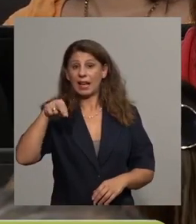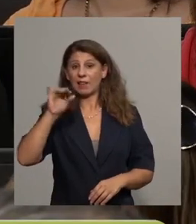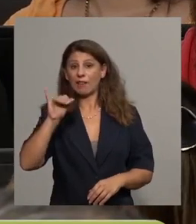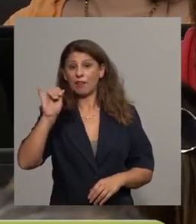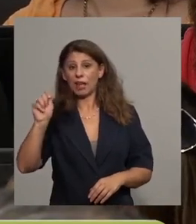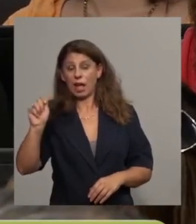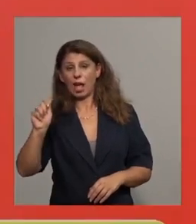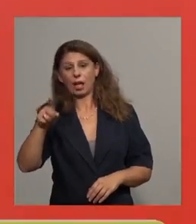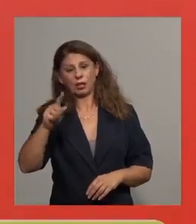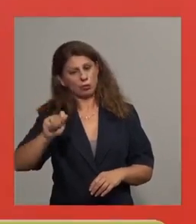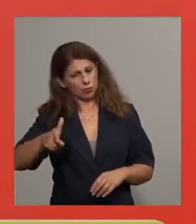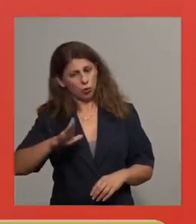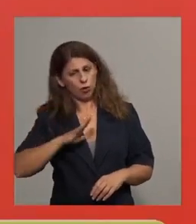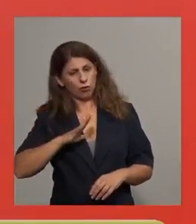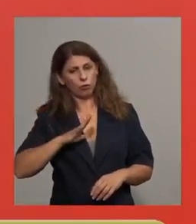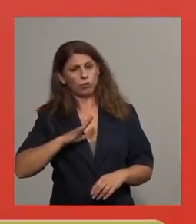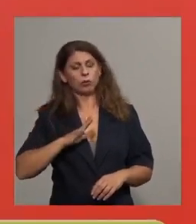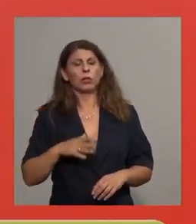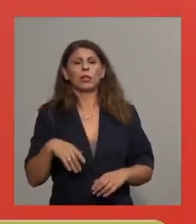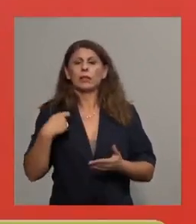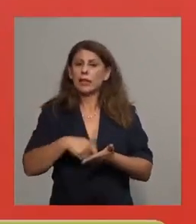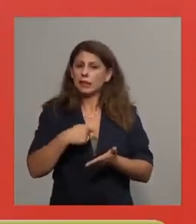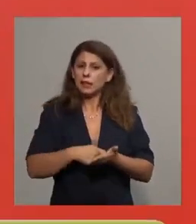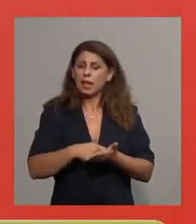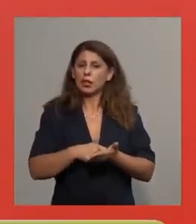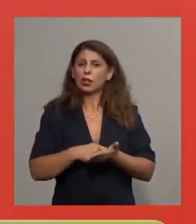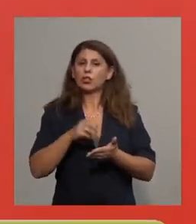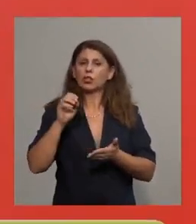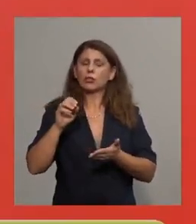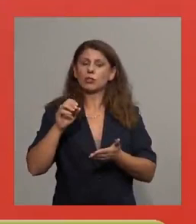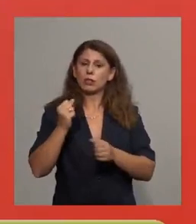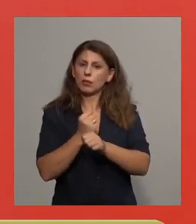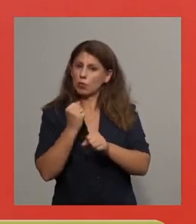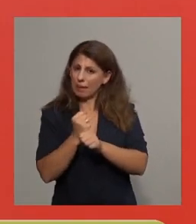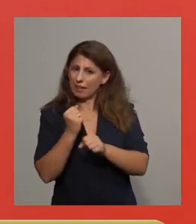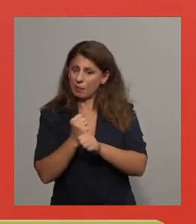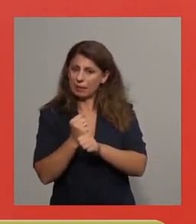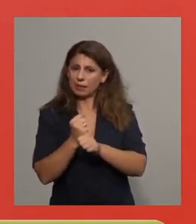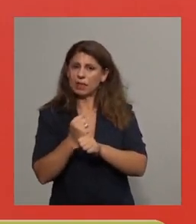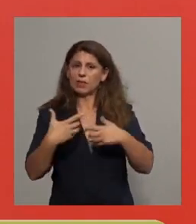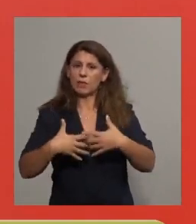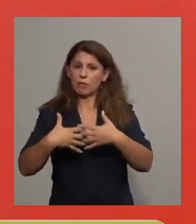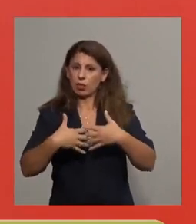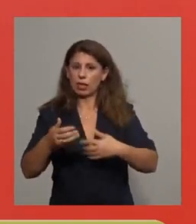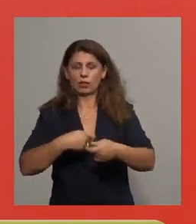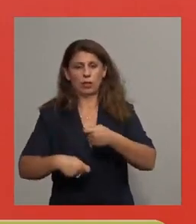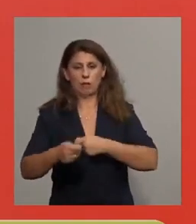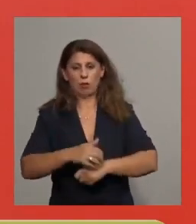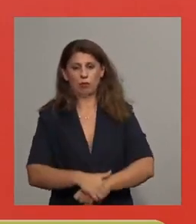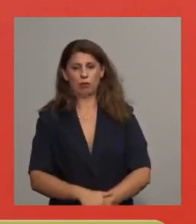τα λαϊκά νοικοκυριά και του τέλους επιτιδεύματος για τους επαγγελματίες, βιοτέχνες και